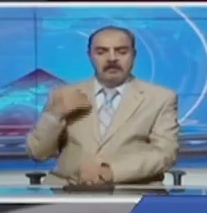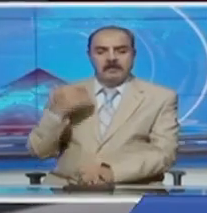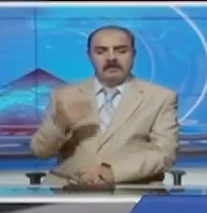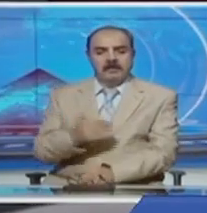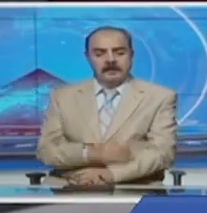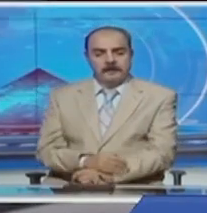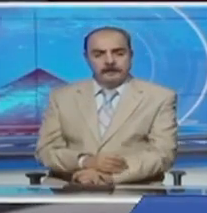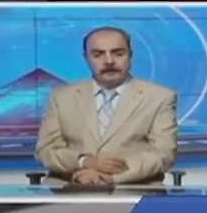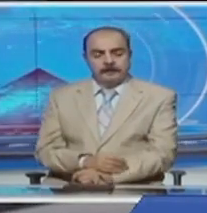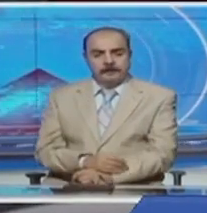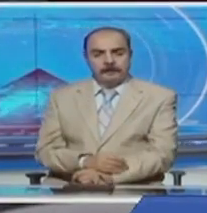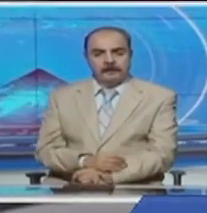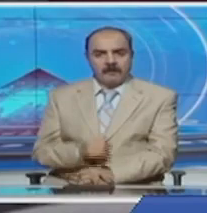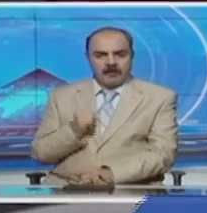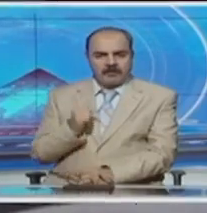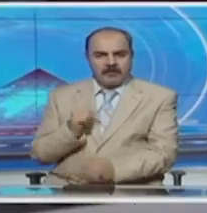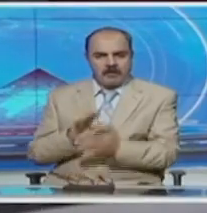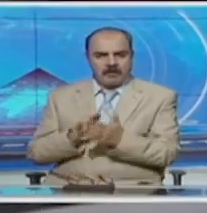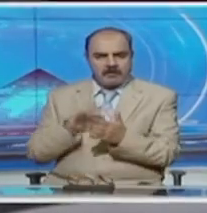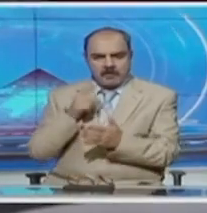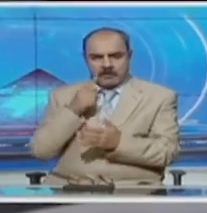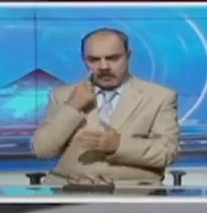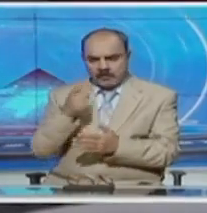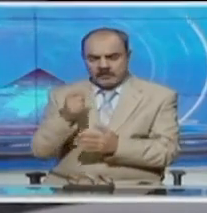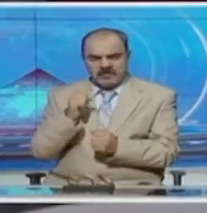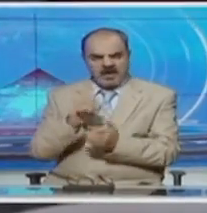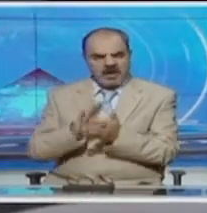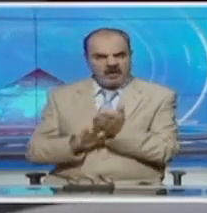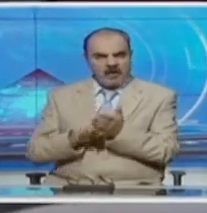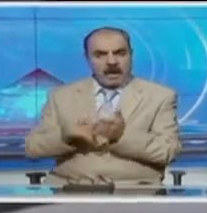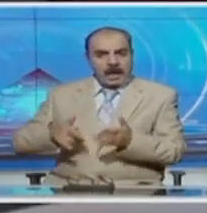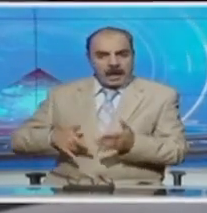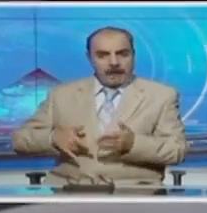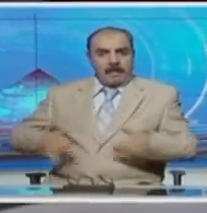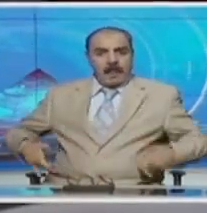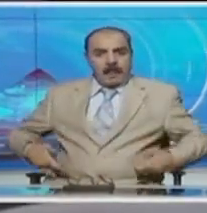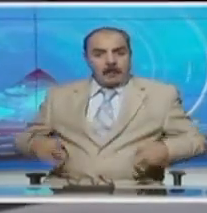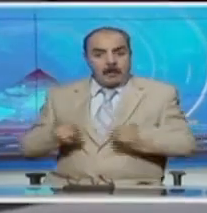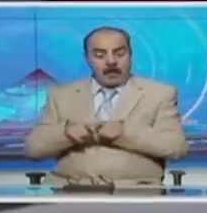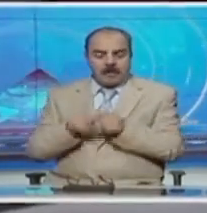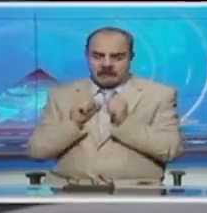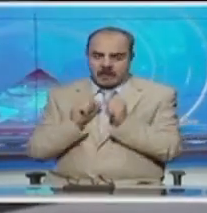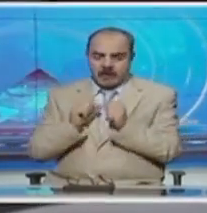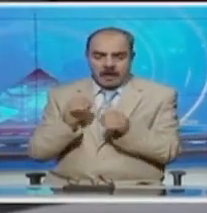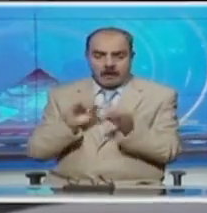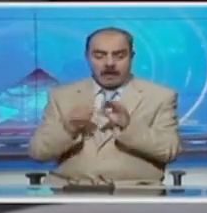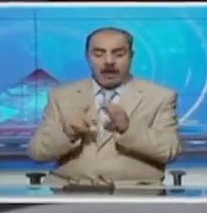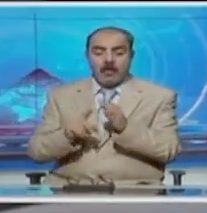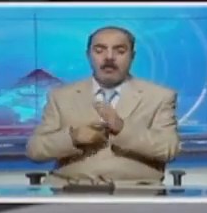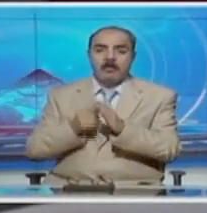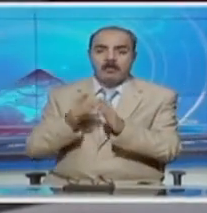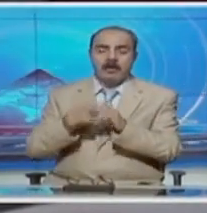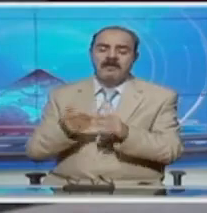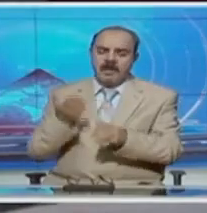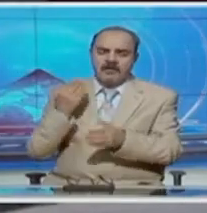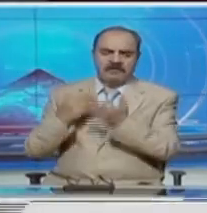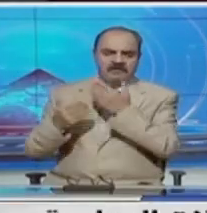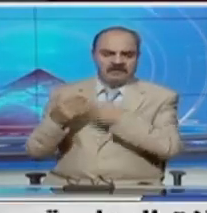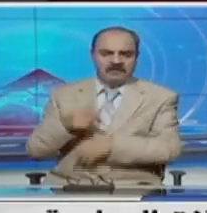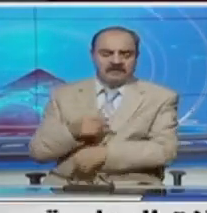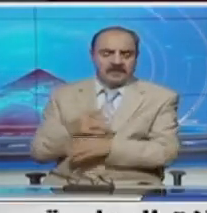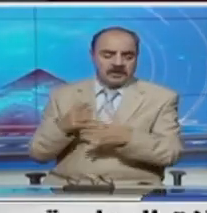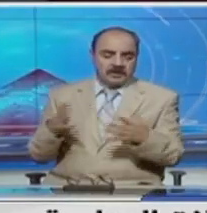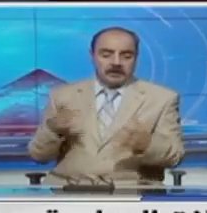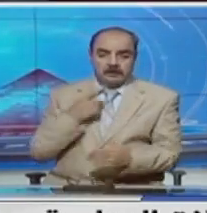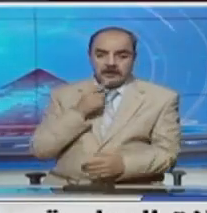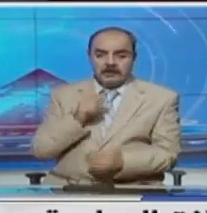في الحالات المتقدمه اللي هي زي الحاله اللي عندنا النهارده اللي هي زراعه كبد وكلى. هل زراعه كبد وكلى ما حصلتش قبل كده في مصر؟ لا، حصلت طبعا وحصلت كتير